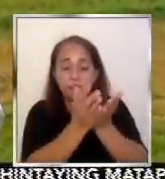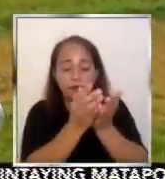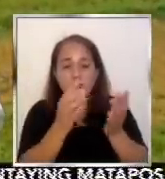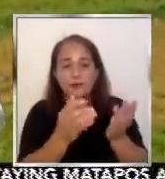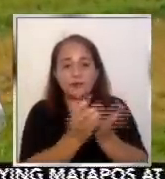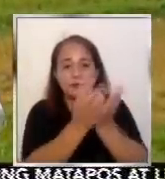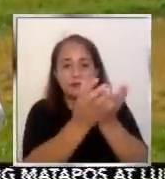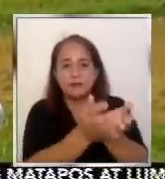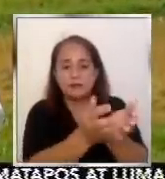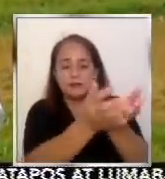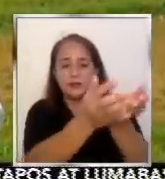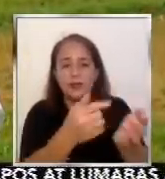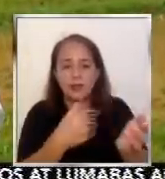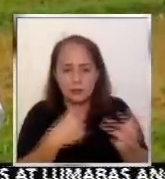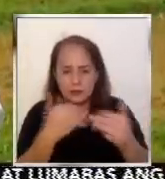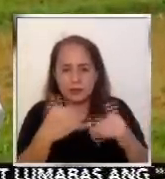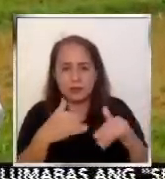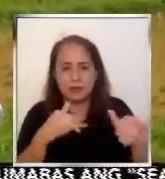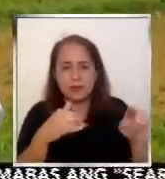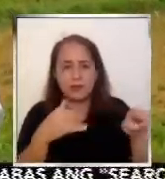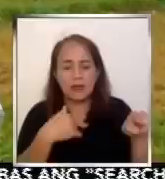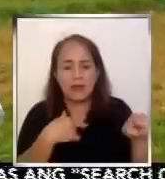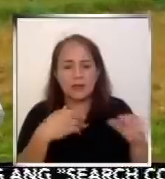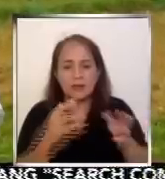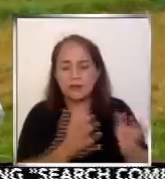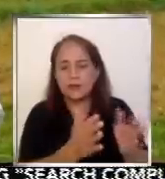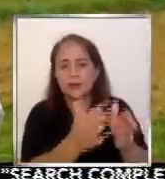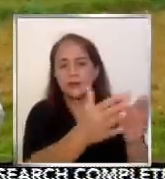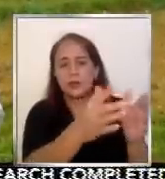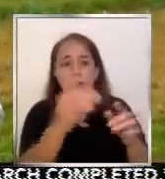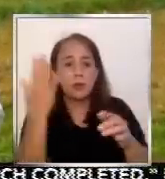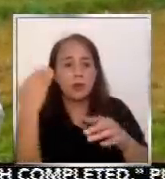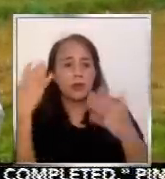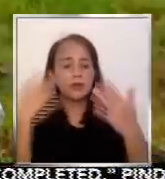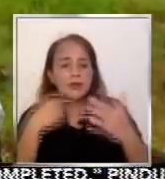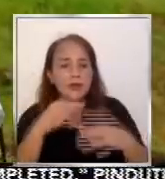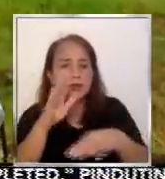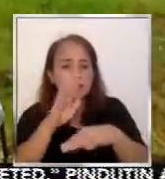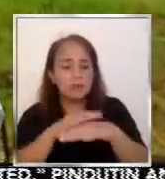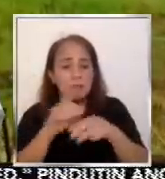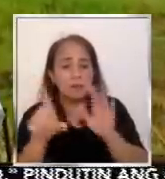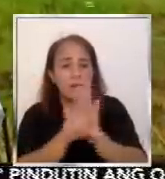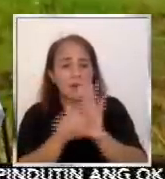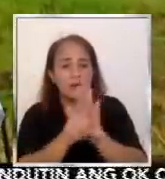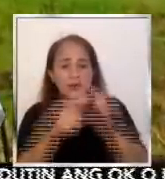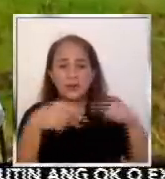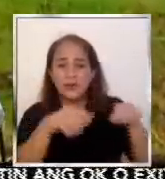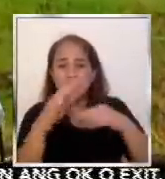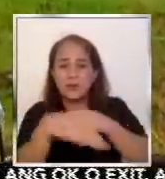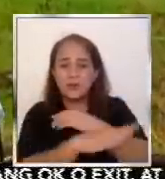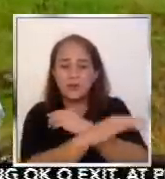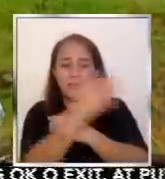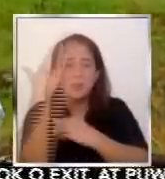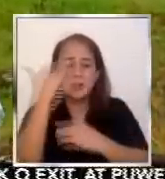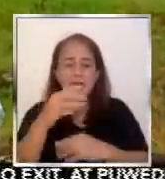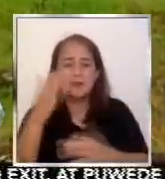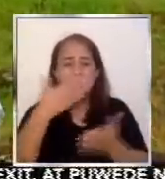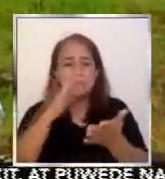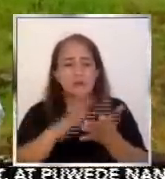sa Padsana River. Pinababawal na kasi ang pagpunta sa dagat dahil sa sama ng panahon,